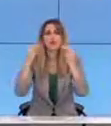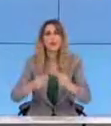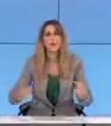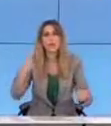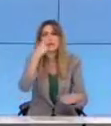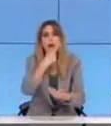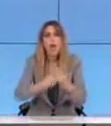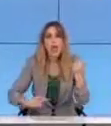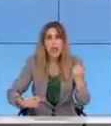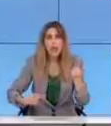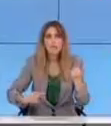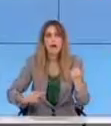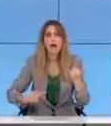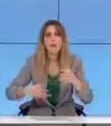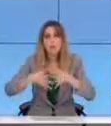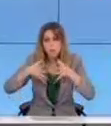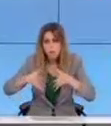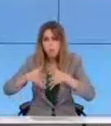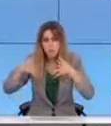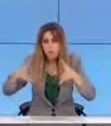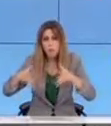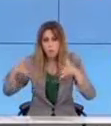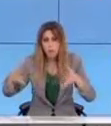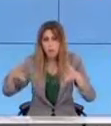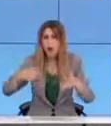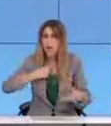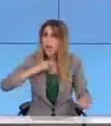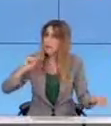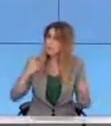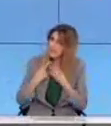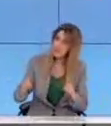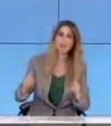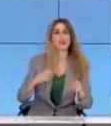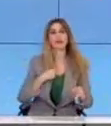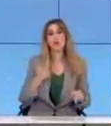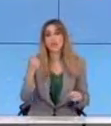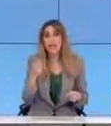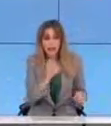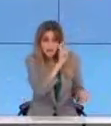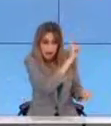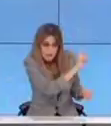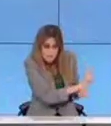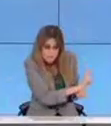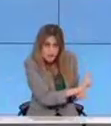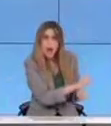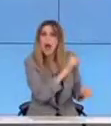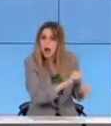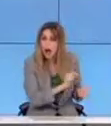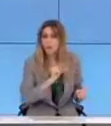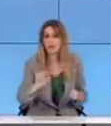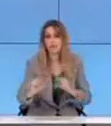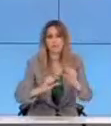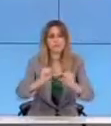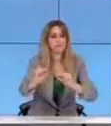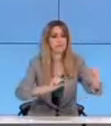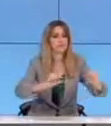δημόσιο χρέος. Τώρα αυτές οι παρεμβάσεις που ανακοινώθηκαν και με ασφάλεια υλοποιούνται και θα υλοποιηθούν, είναι παρεμβάσεις